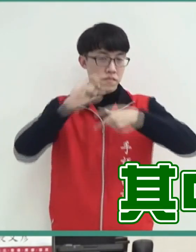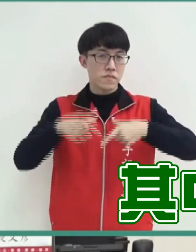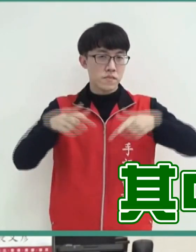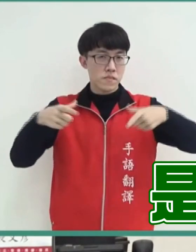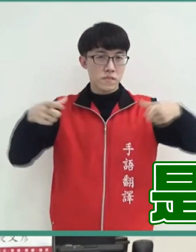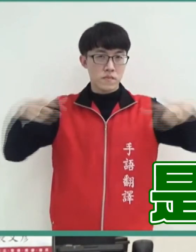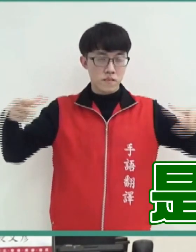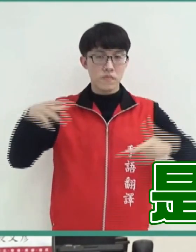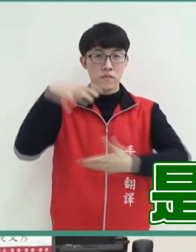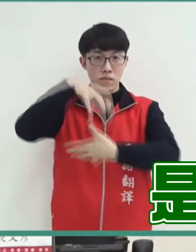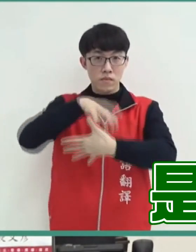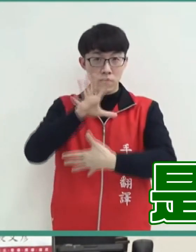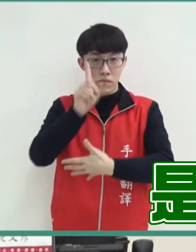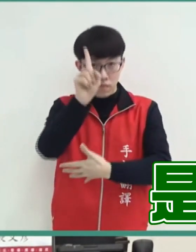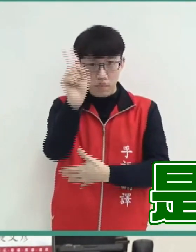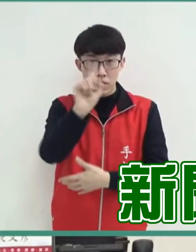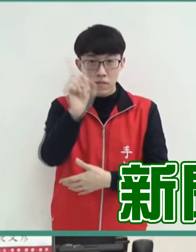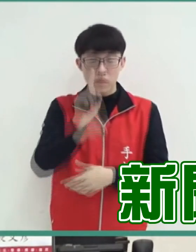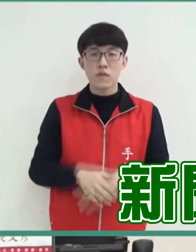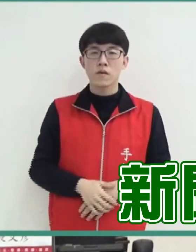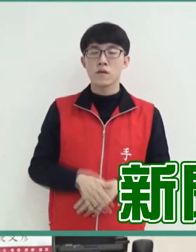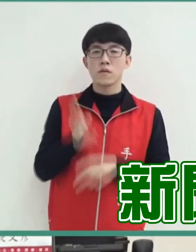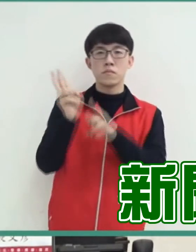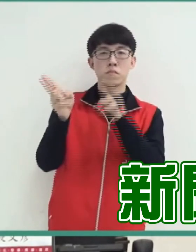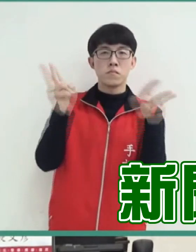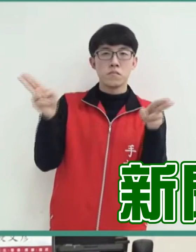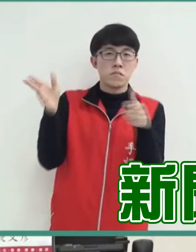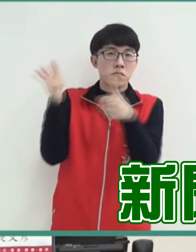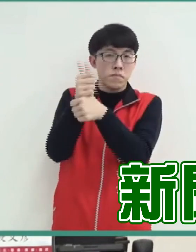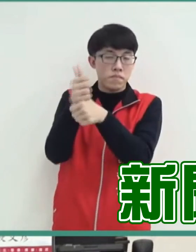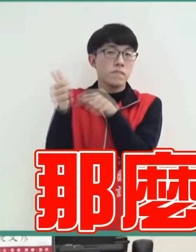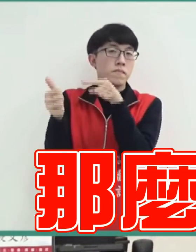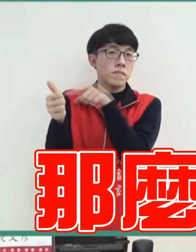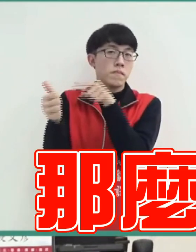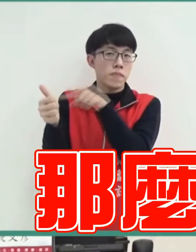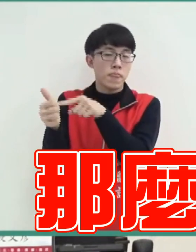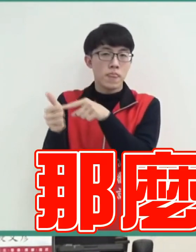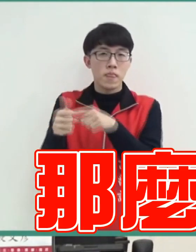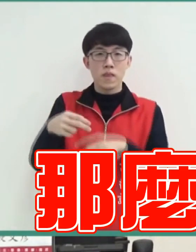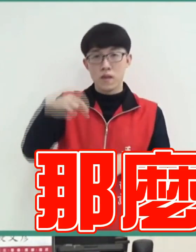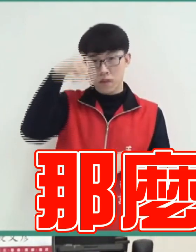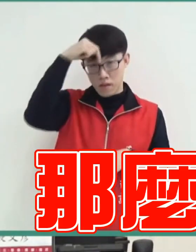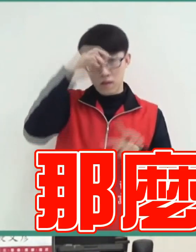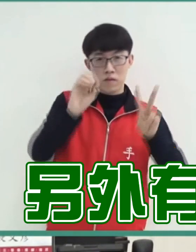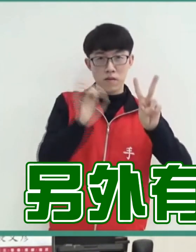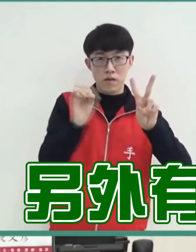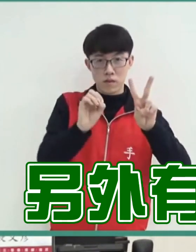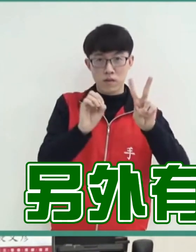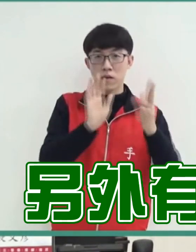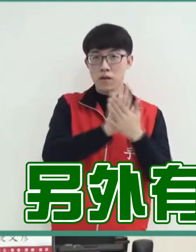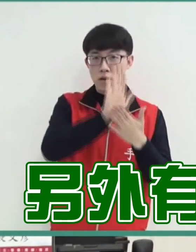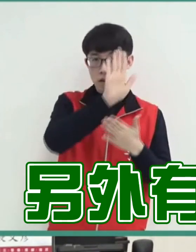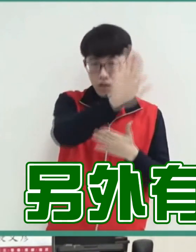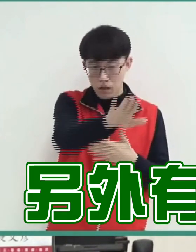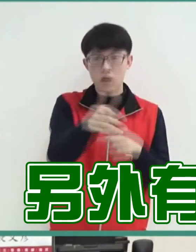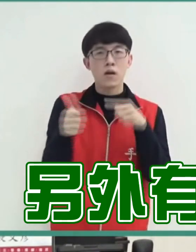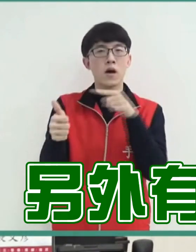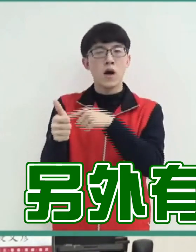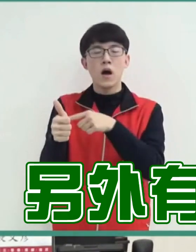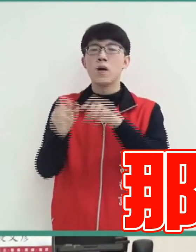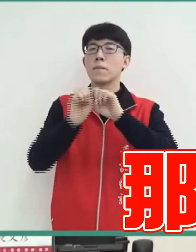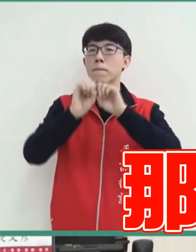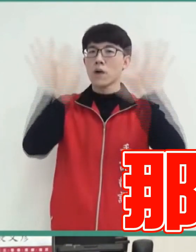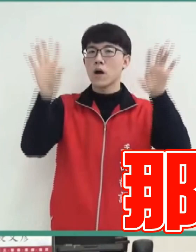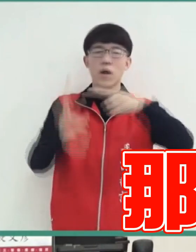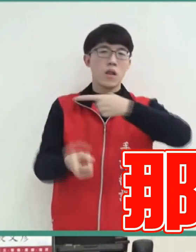一位航员是在指挥中心新闻稿宣布之后，那么也确定确诊，另外有一位匡烈的家